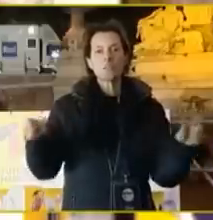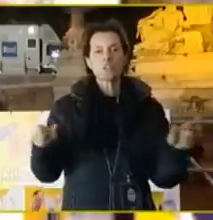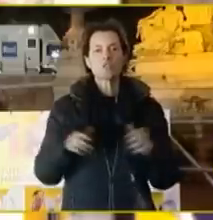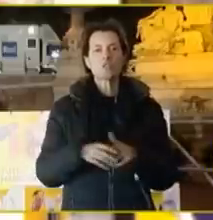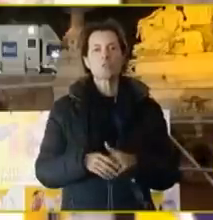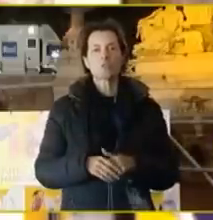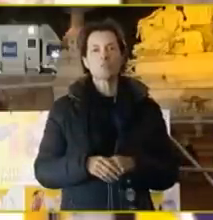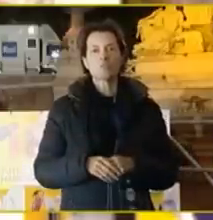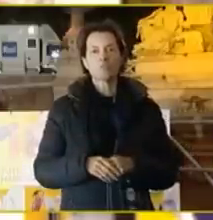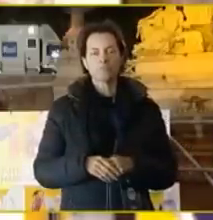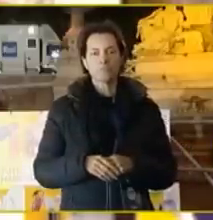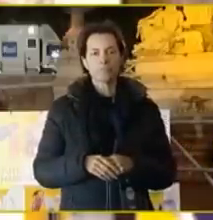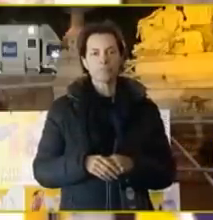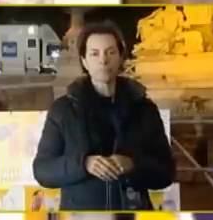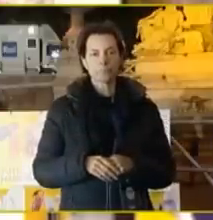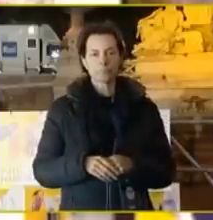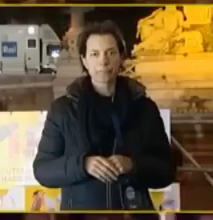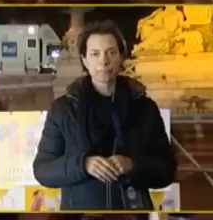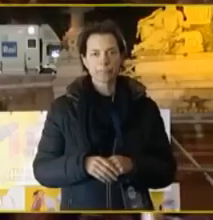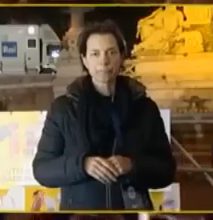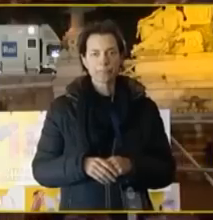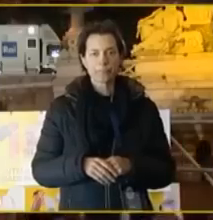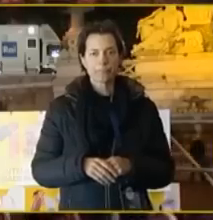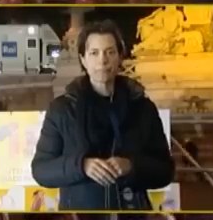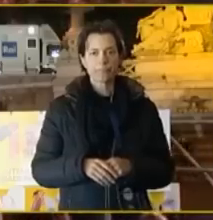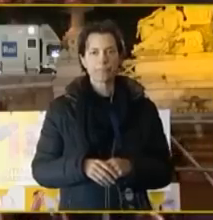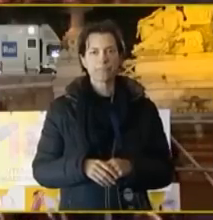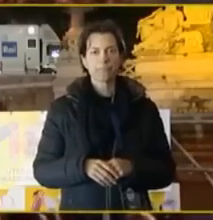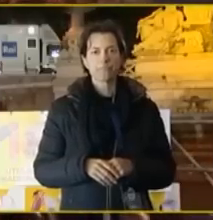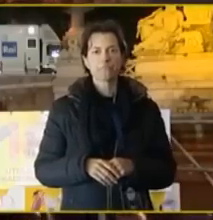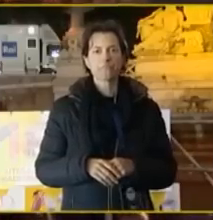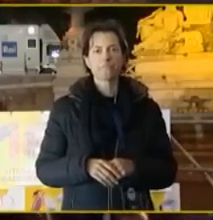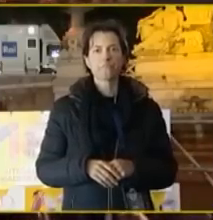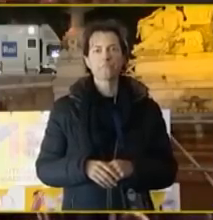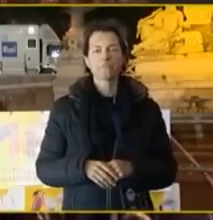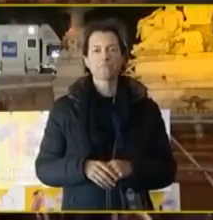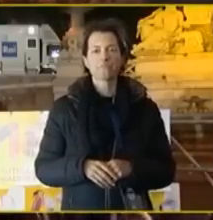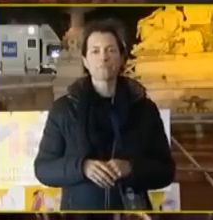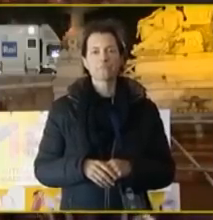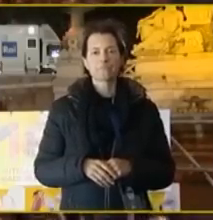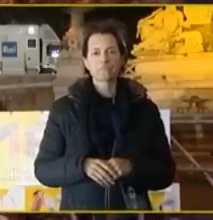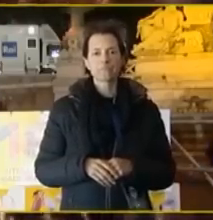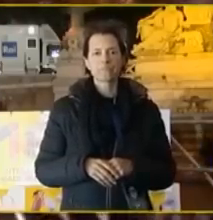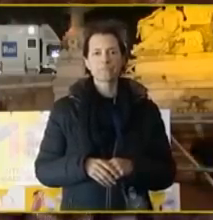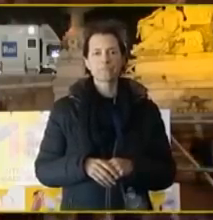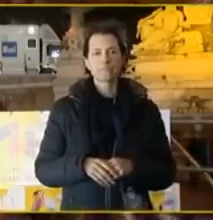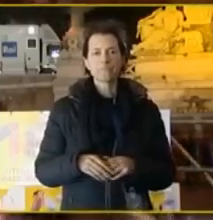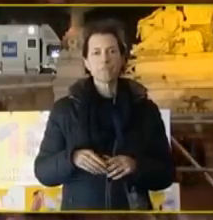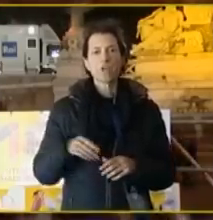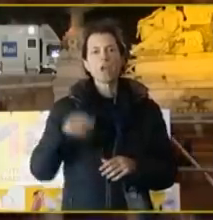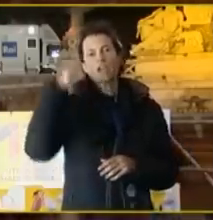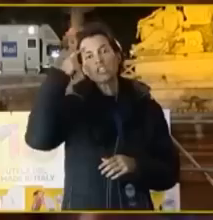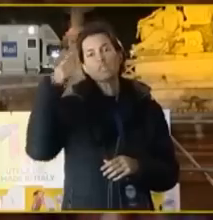cittadini. E non è che veniamo a dirvi ci pensiamo